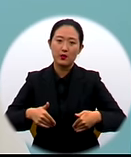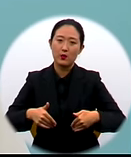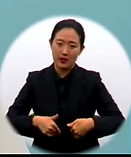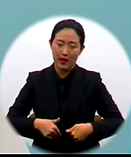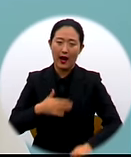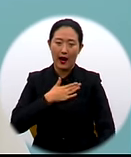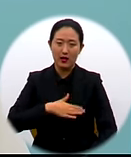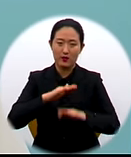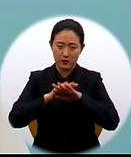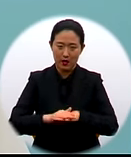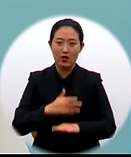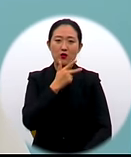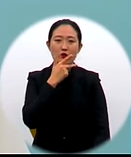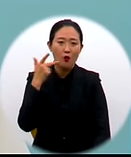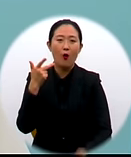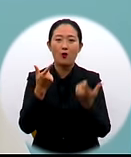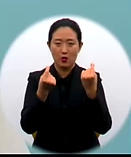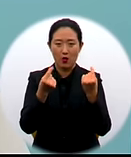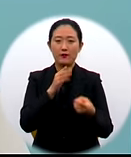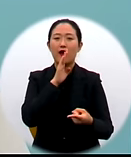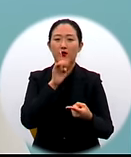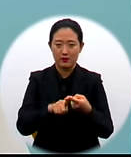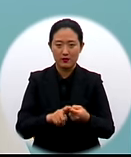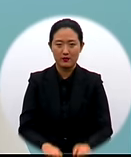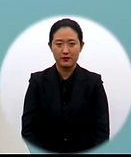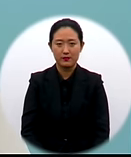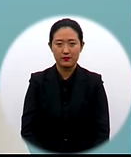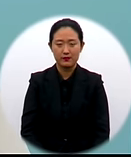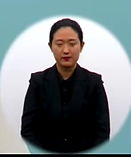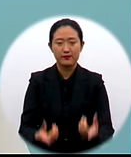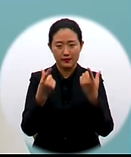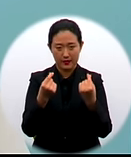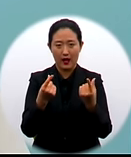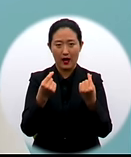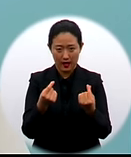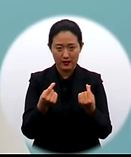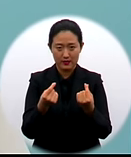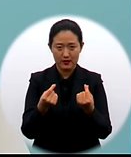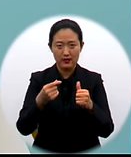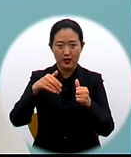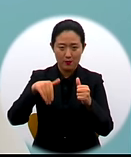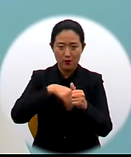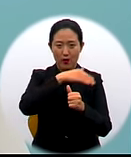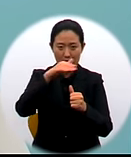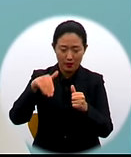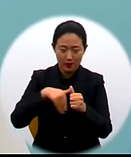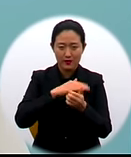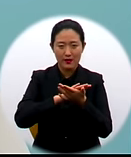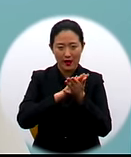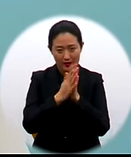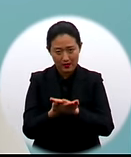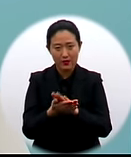알아야 해가 영어만큼 한편으로는 지금 당연해지고 있는 사회가 오는 거죠. 이런 트렌드들이 굉장히 빠르기 때문에